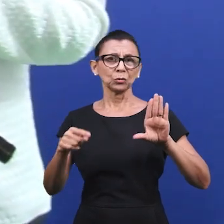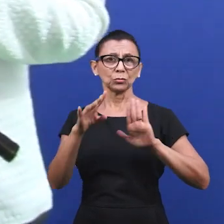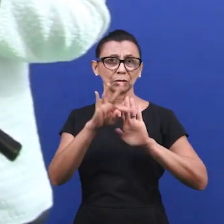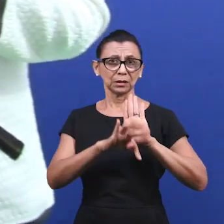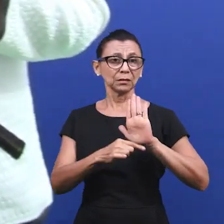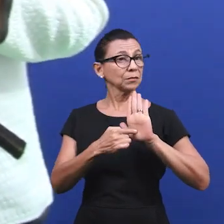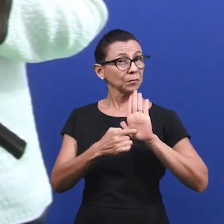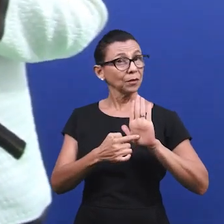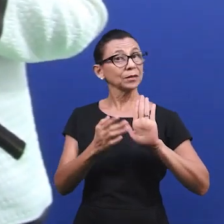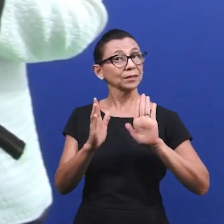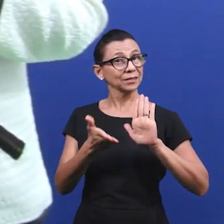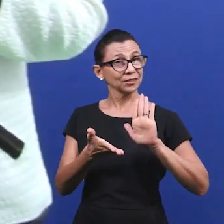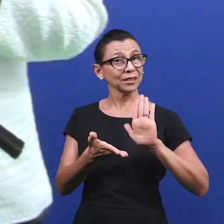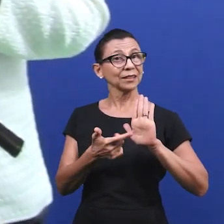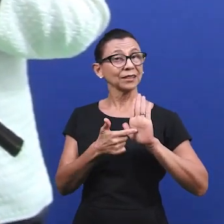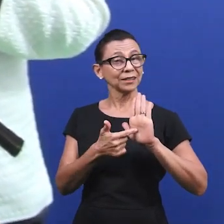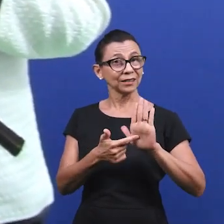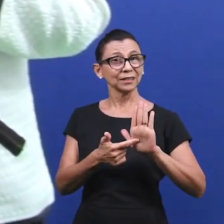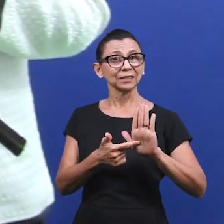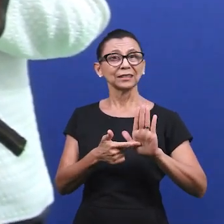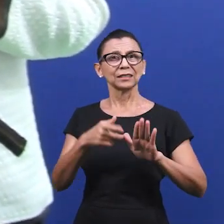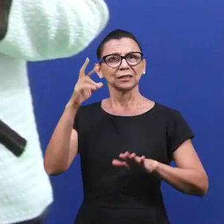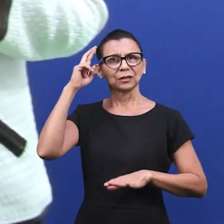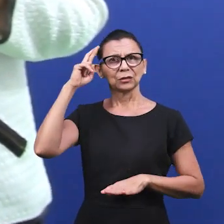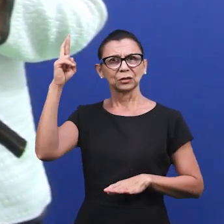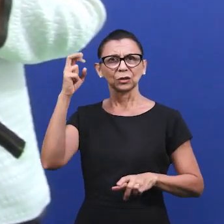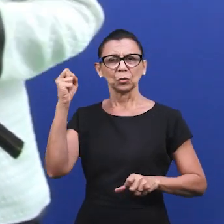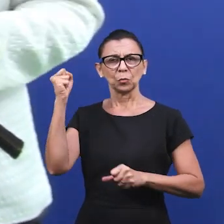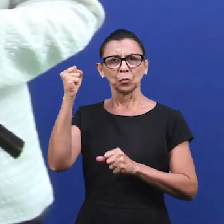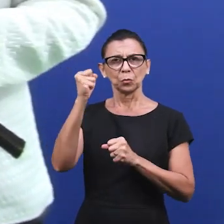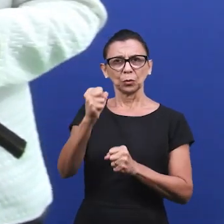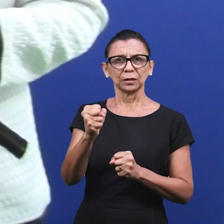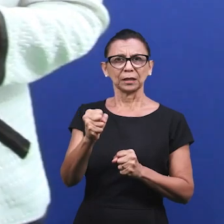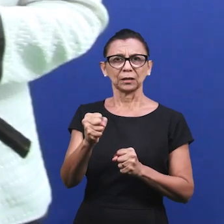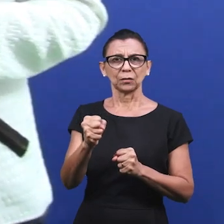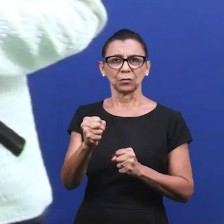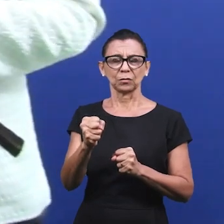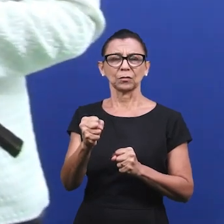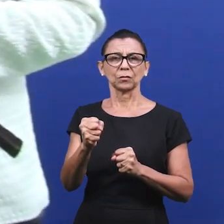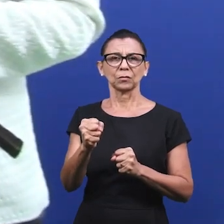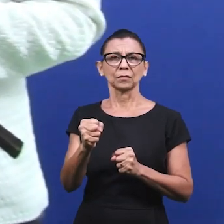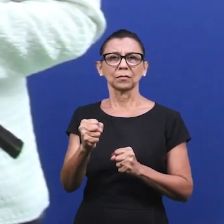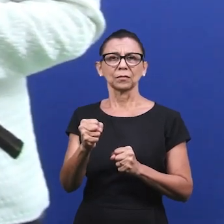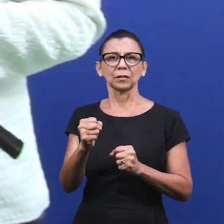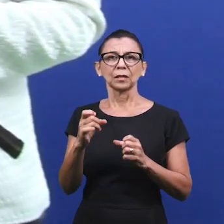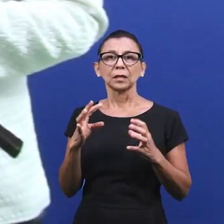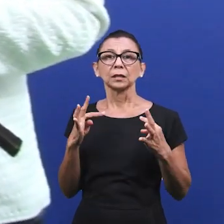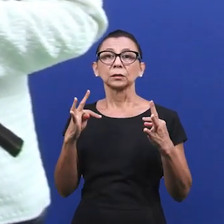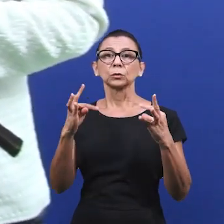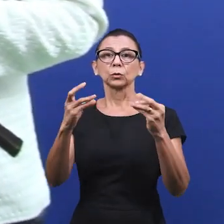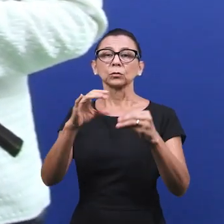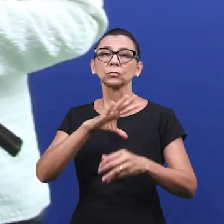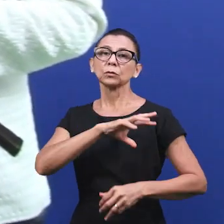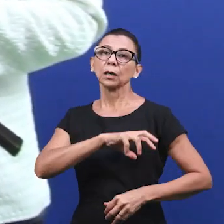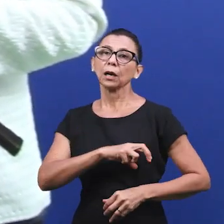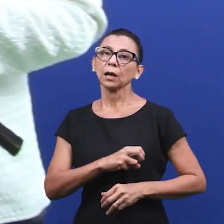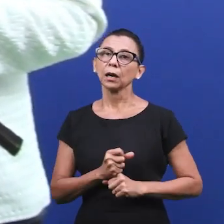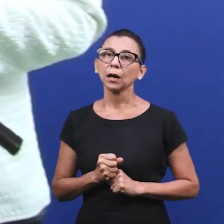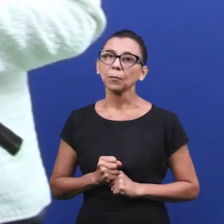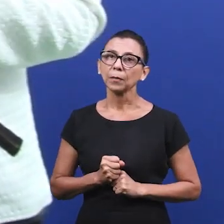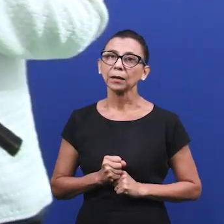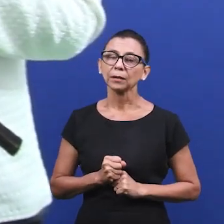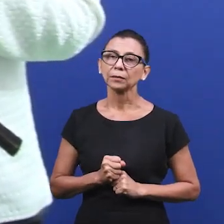tous. La parole de Dieu nous parle déjà de ça, que le Seigneur est riche à tous, ne fait pas exception à personne.